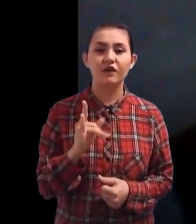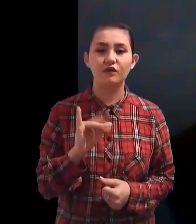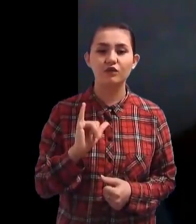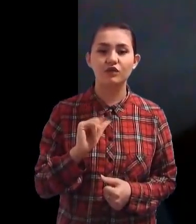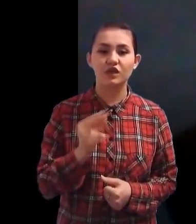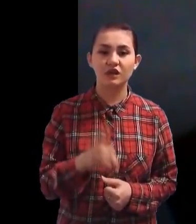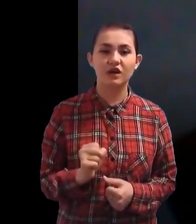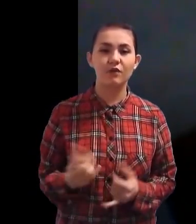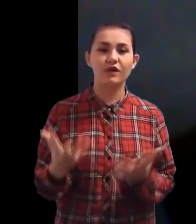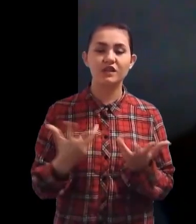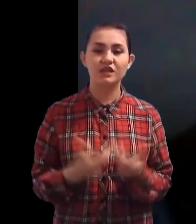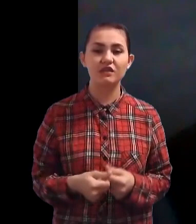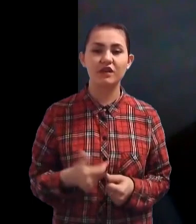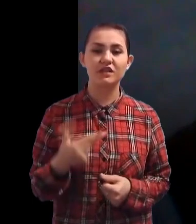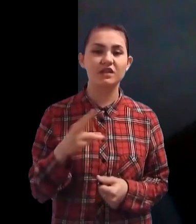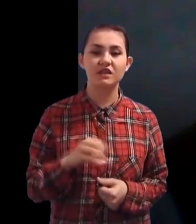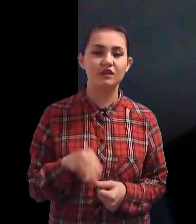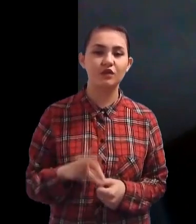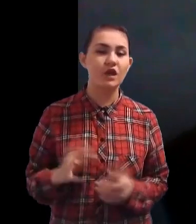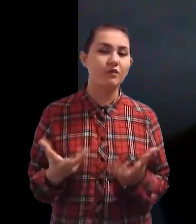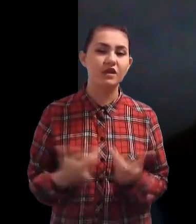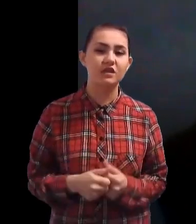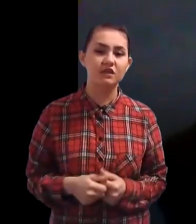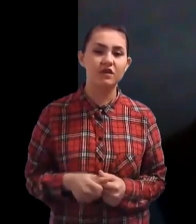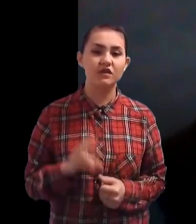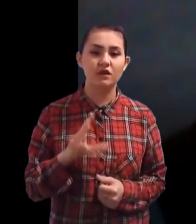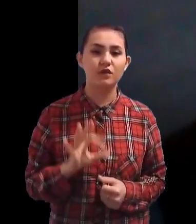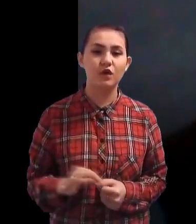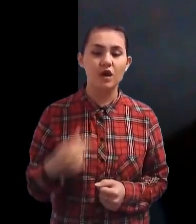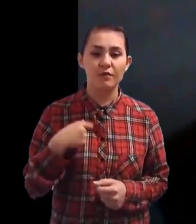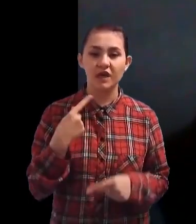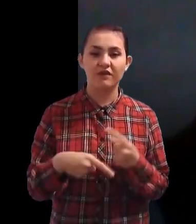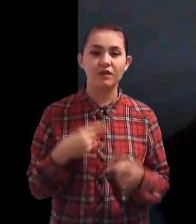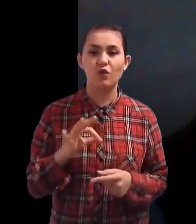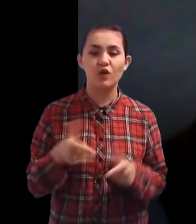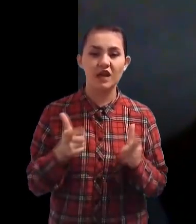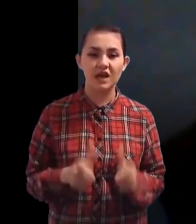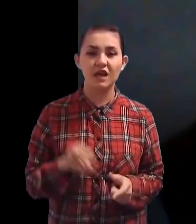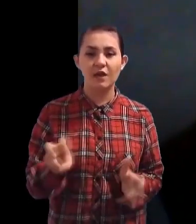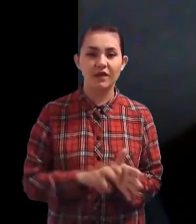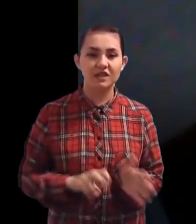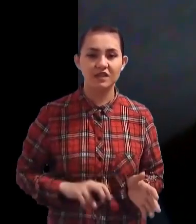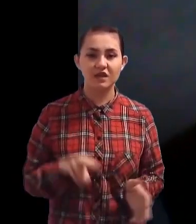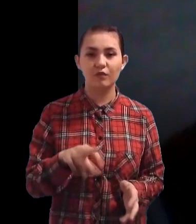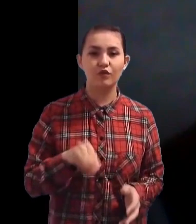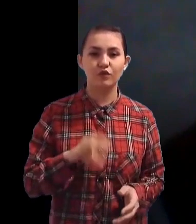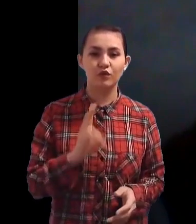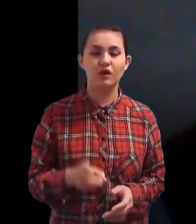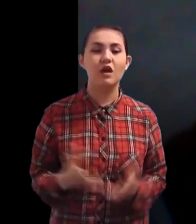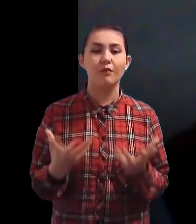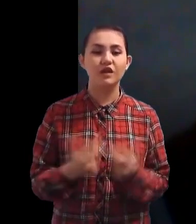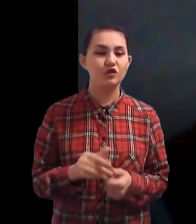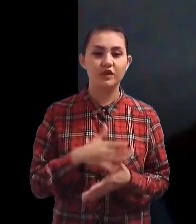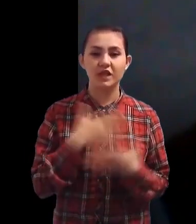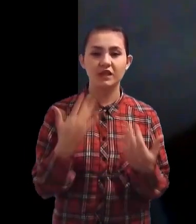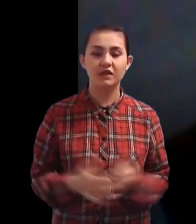там подсчитывается, где-то там просчитывается. Но мы говорим о реальном пассажиропотоке. Подсчета нет.